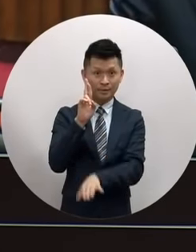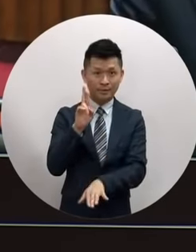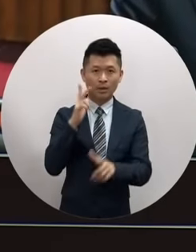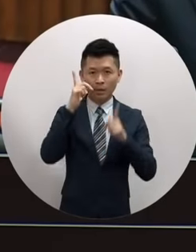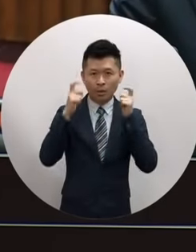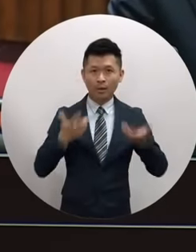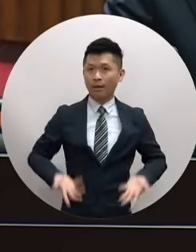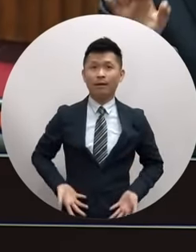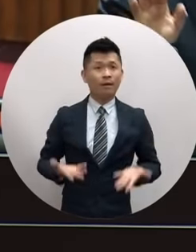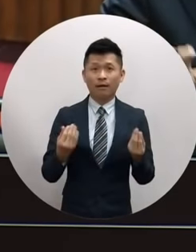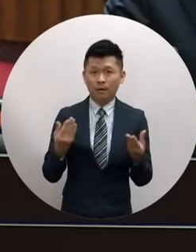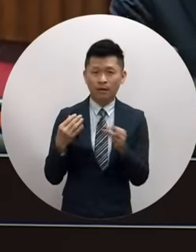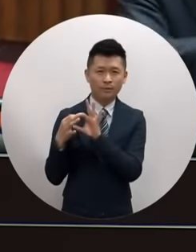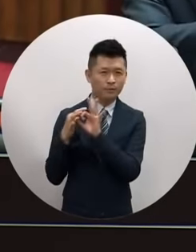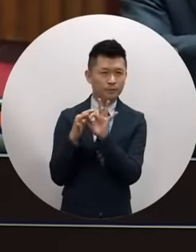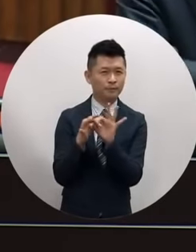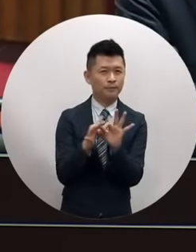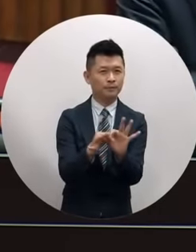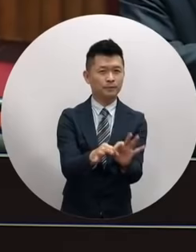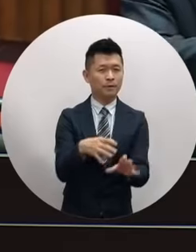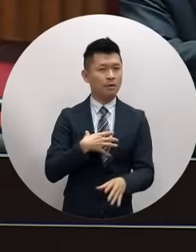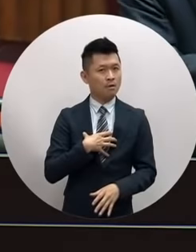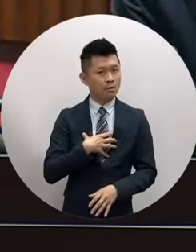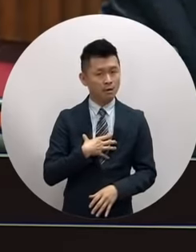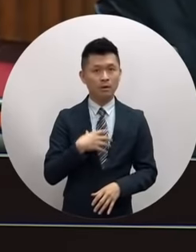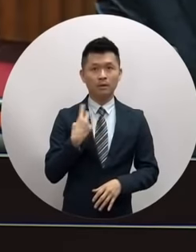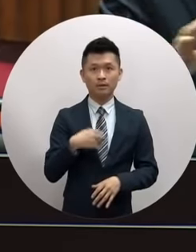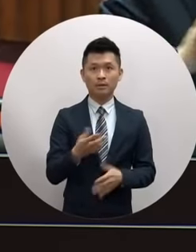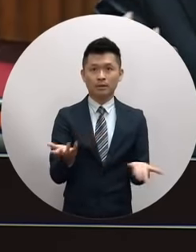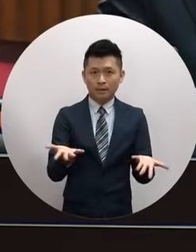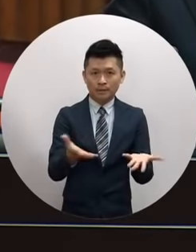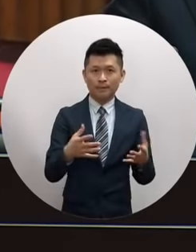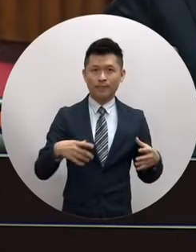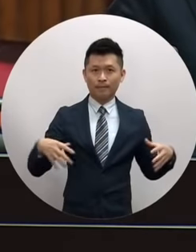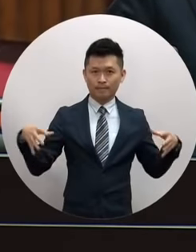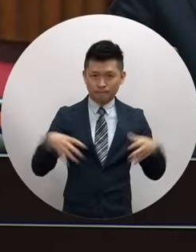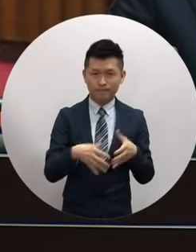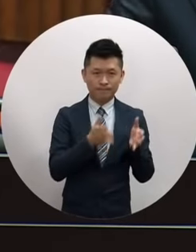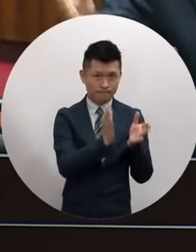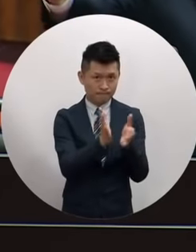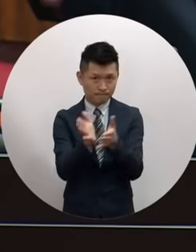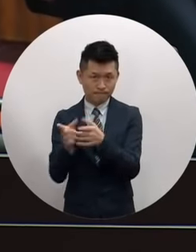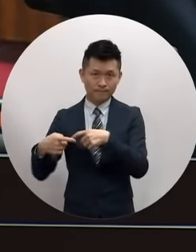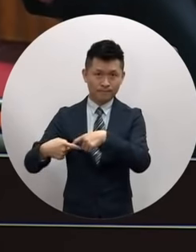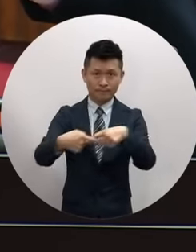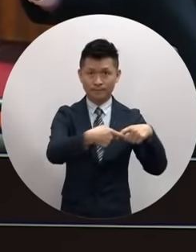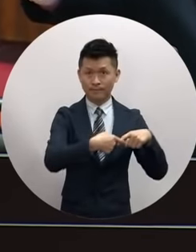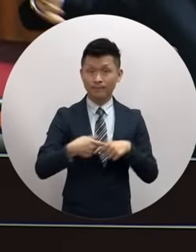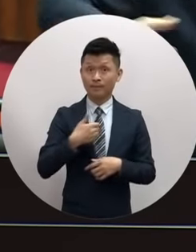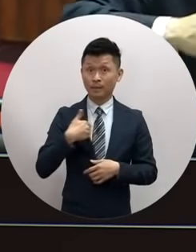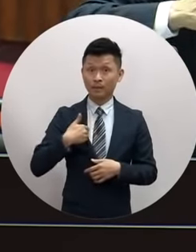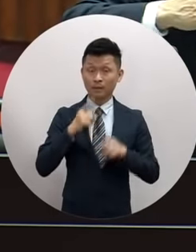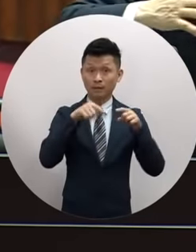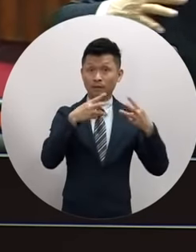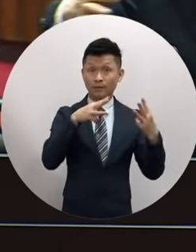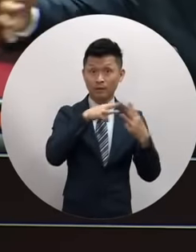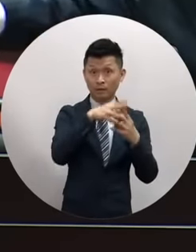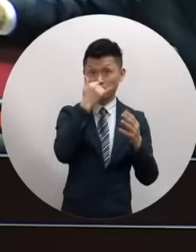都没休息呢，而且这个要拼一件事情的时候，大家全方位，像那个惠州猪瘟